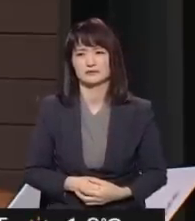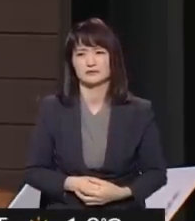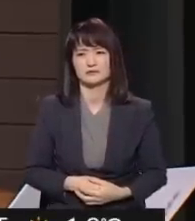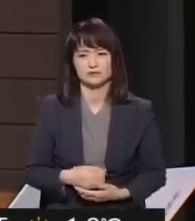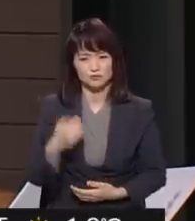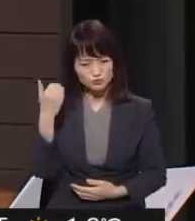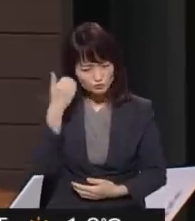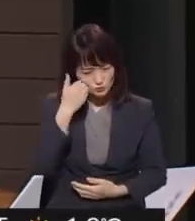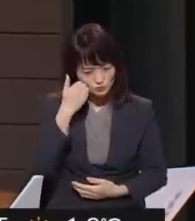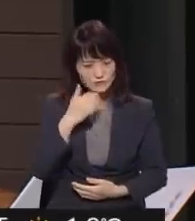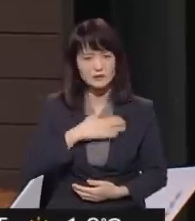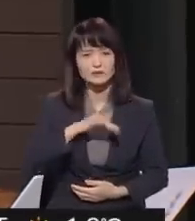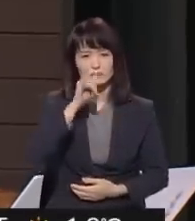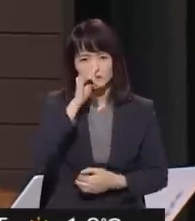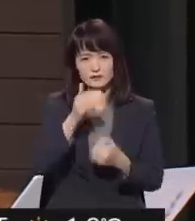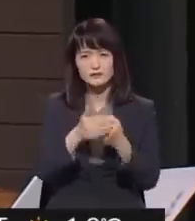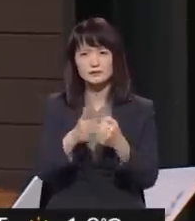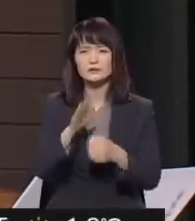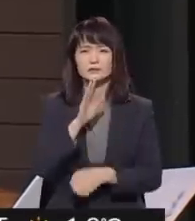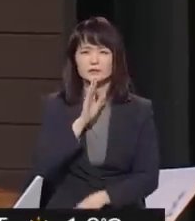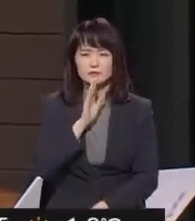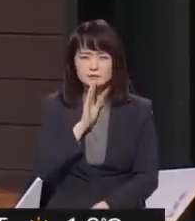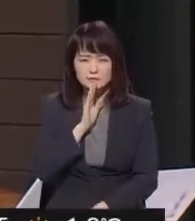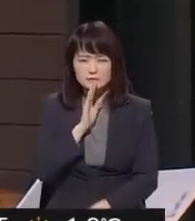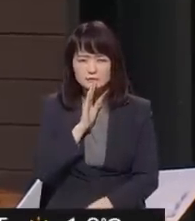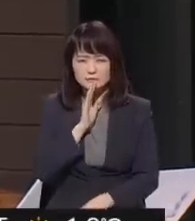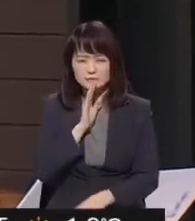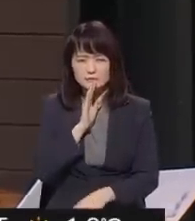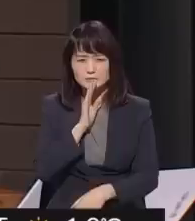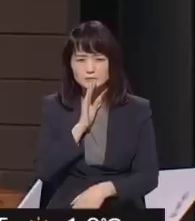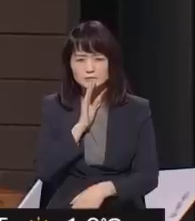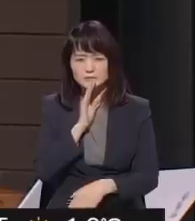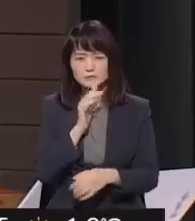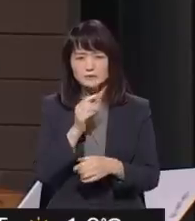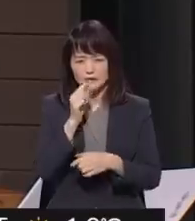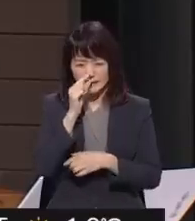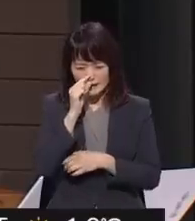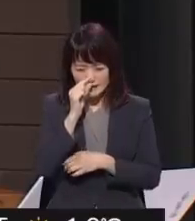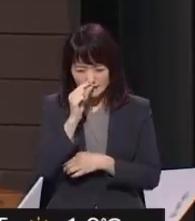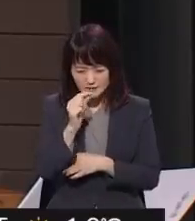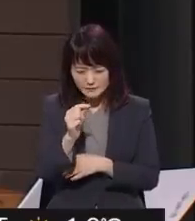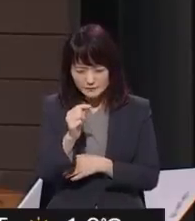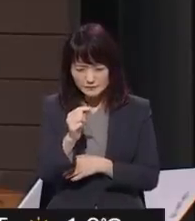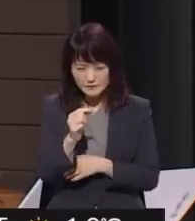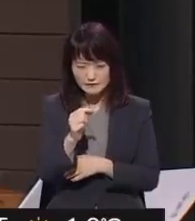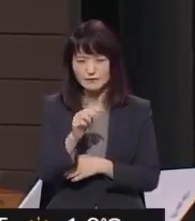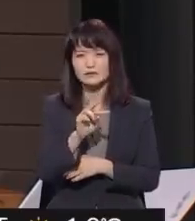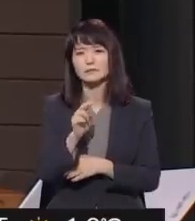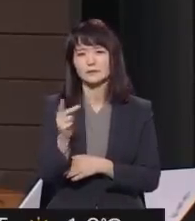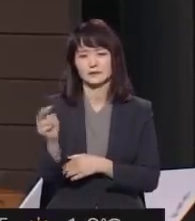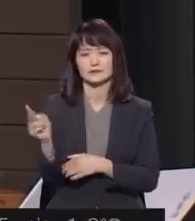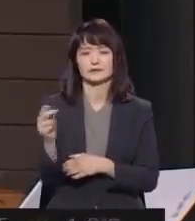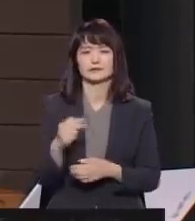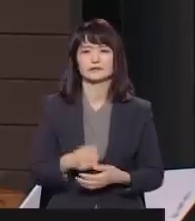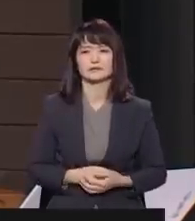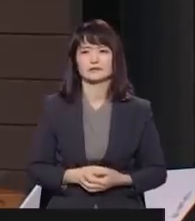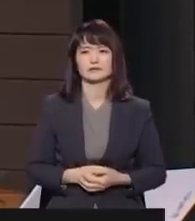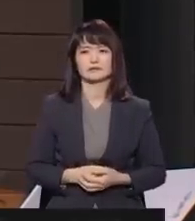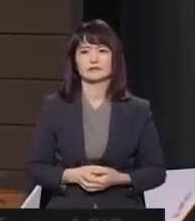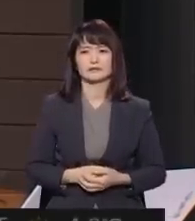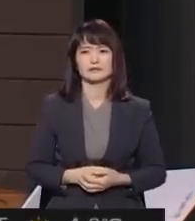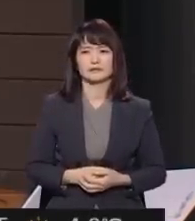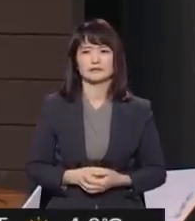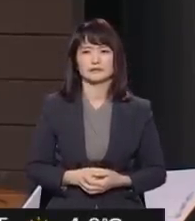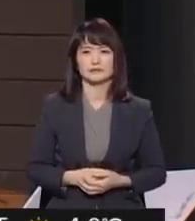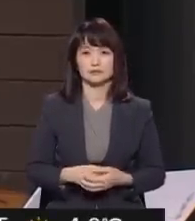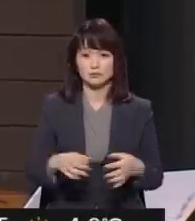신원이 특정될 수 있기 때문에 미세한 부분은 각색을 했지만 지금 이렇게 정말 크게